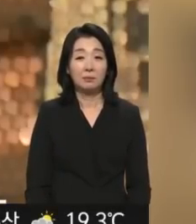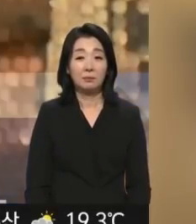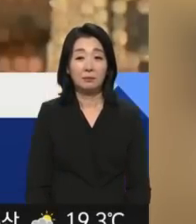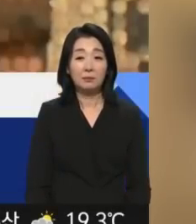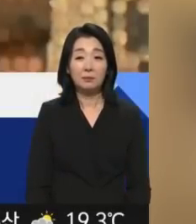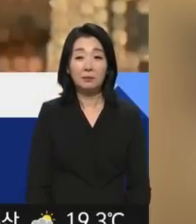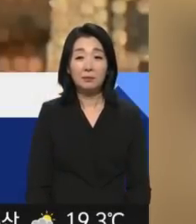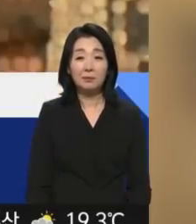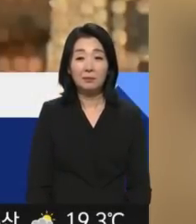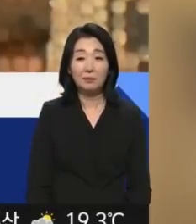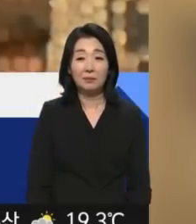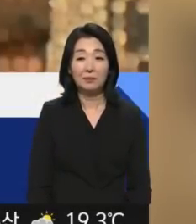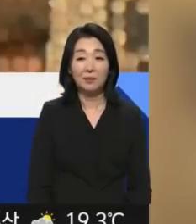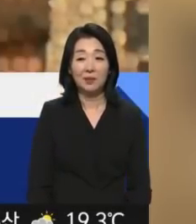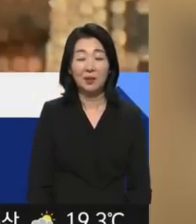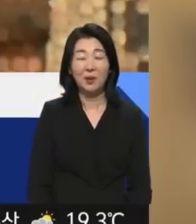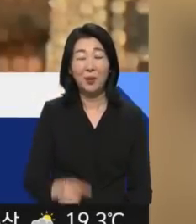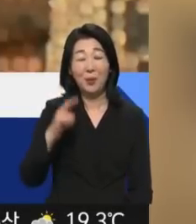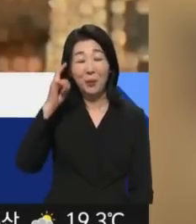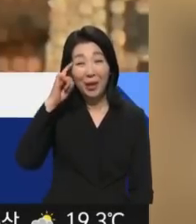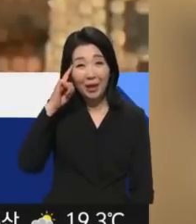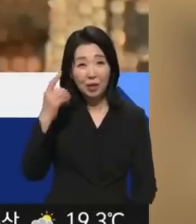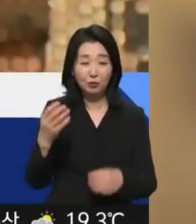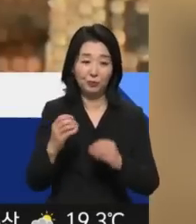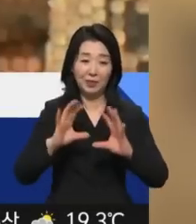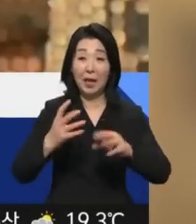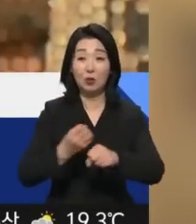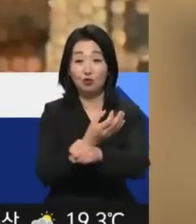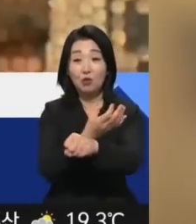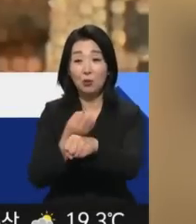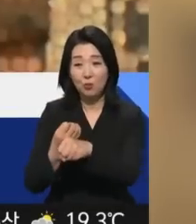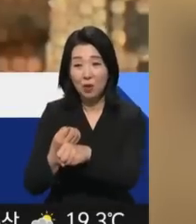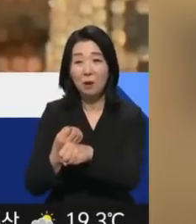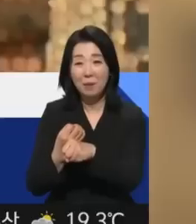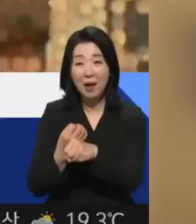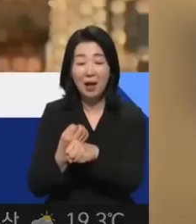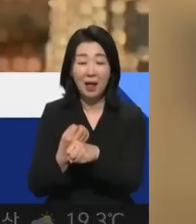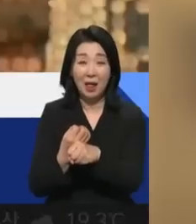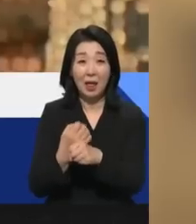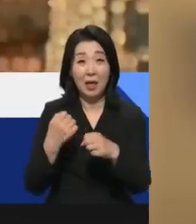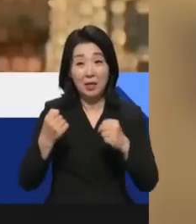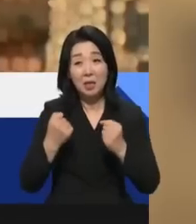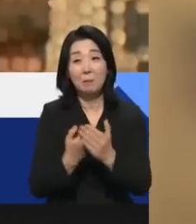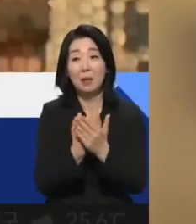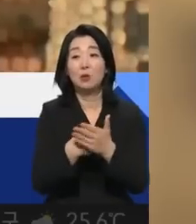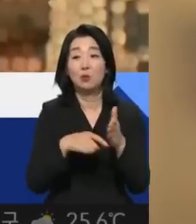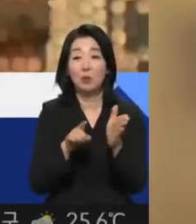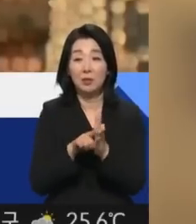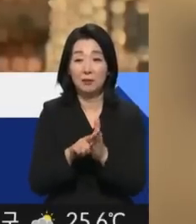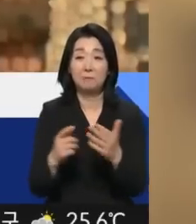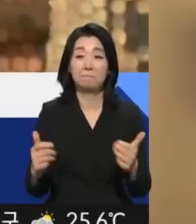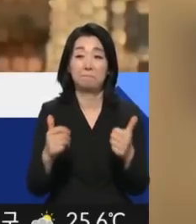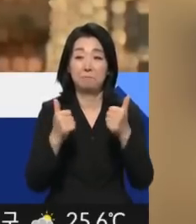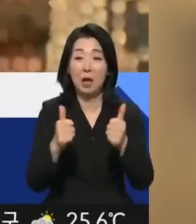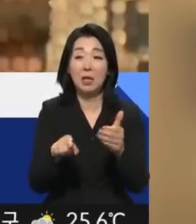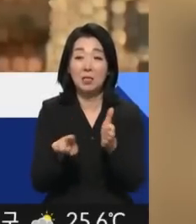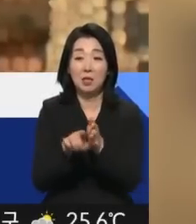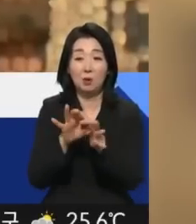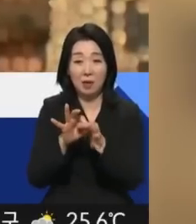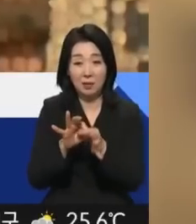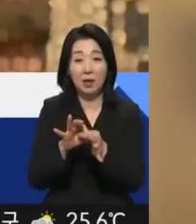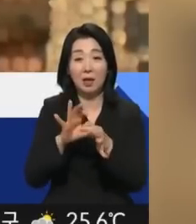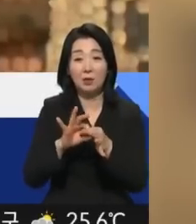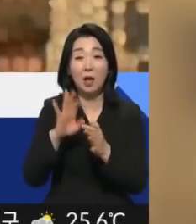샤토르 가이코에 하즈미를 つけ, そして 首脳間の 深い 신뢰 관계를